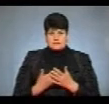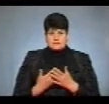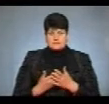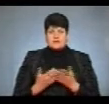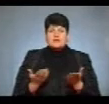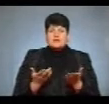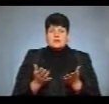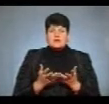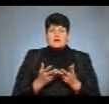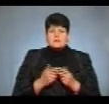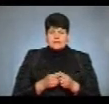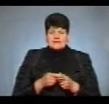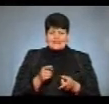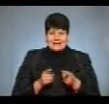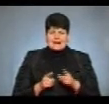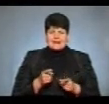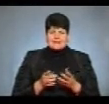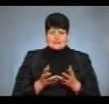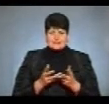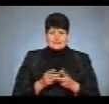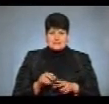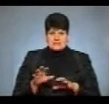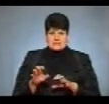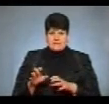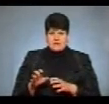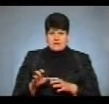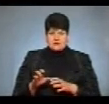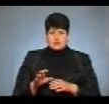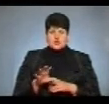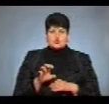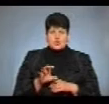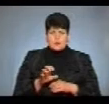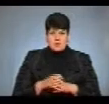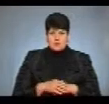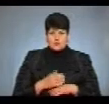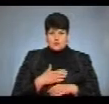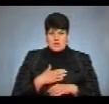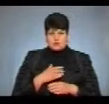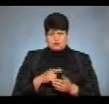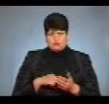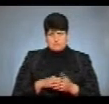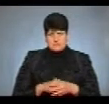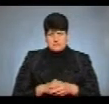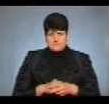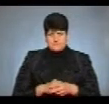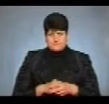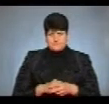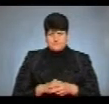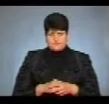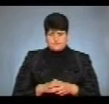яка кількість, реальна кількість тварин, зокрема собак, в нашому місті. Тому